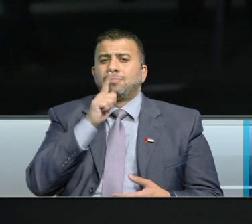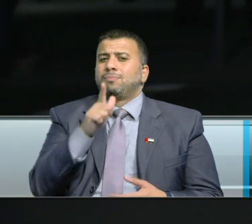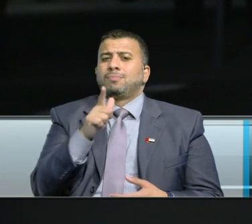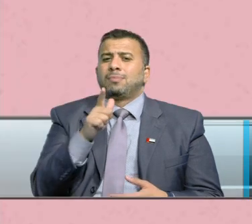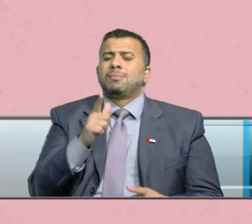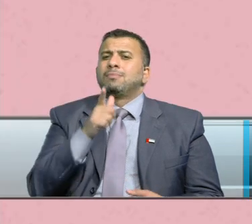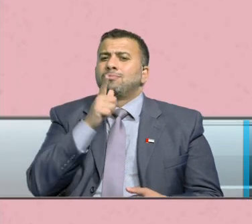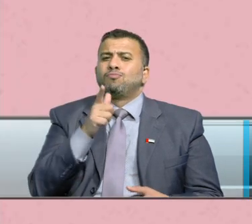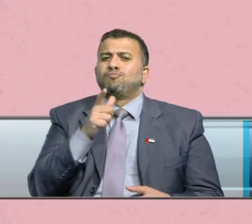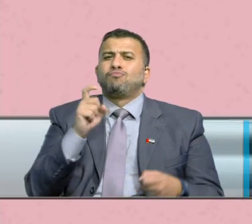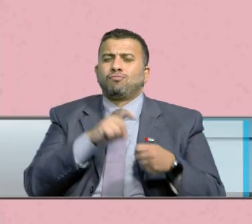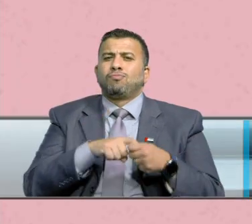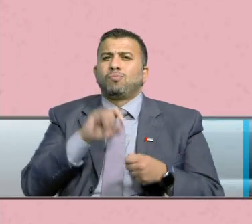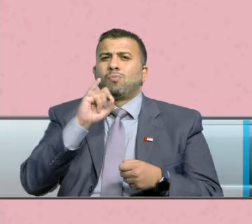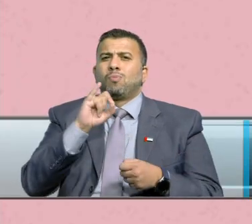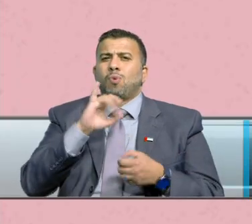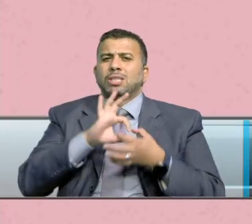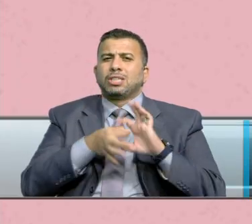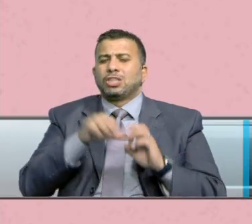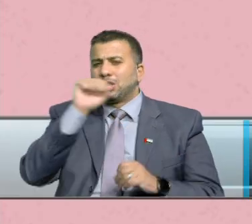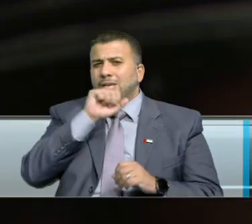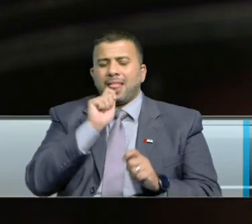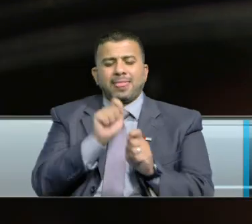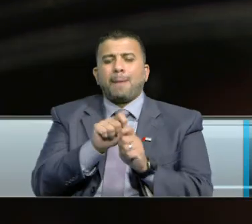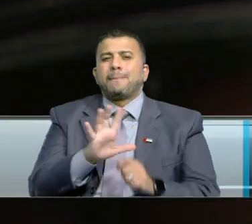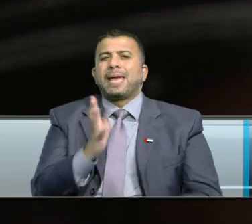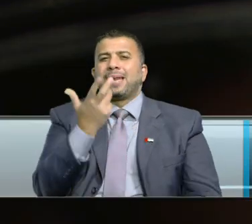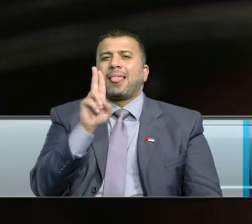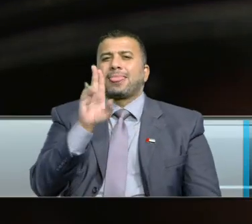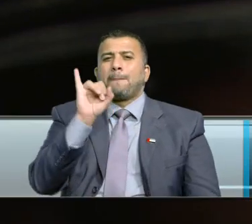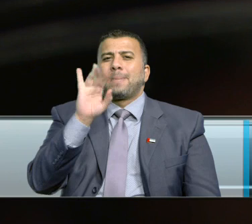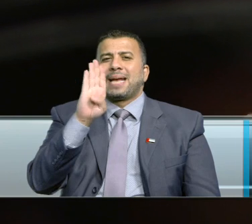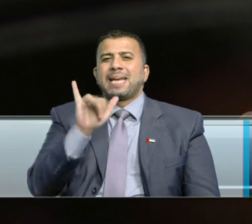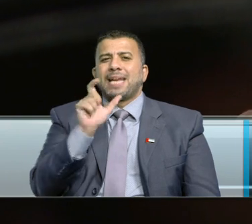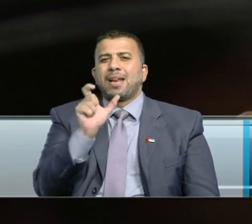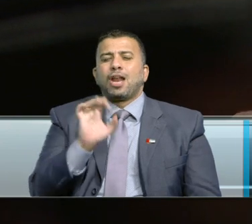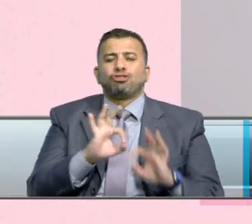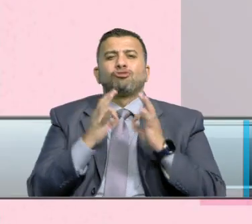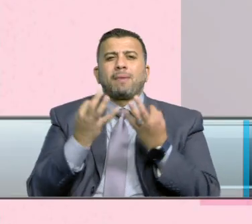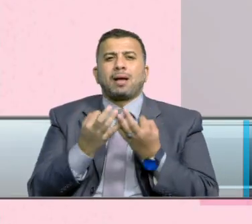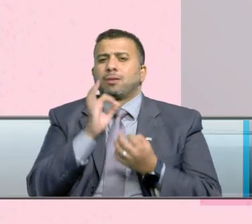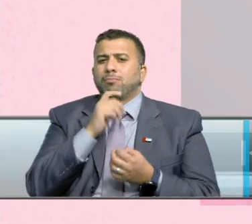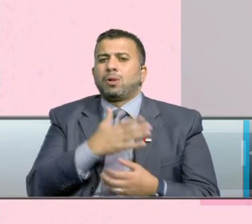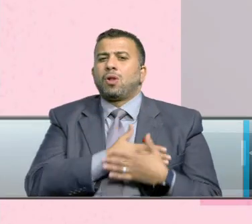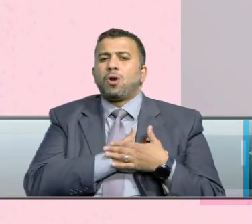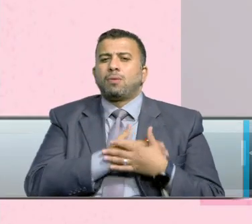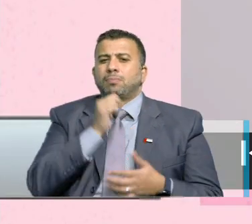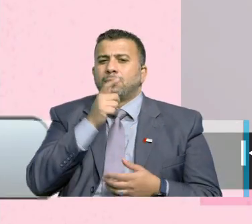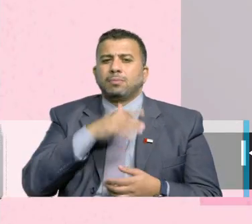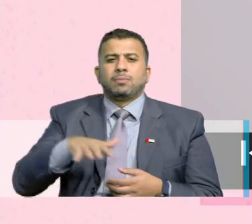هكذا عبر منتسب مؤسسة الشارقة للتمكين الاجتماعي عن حبهم وامتنانهم لأحن